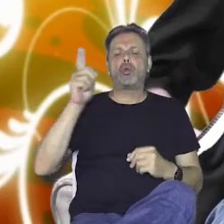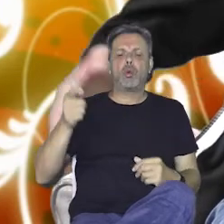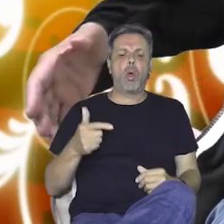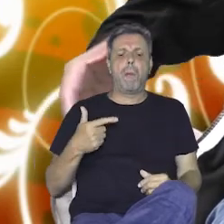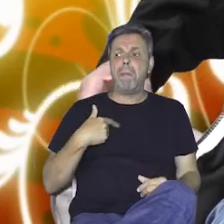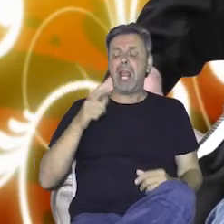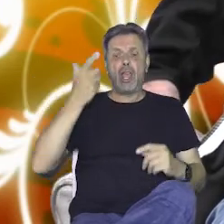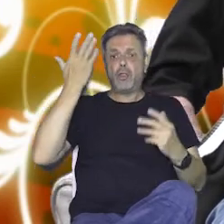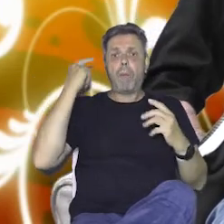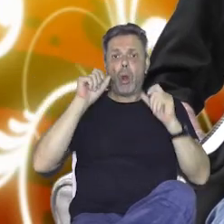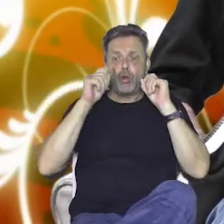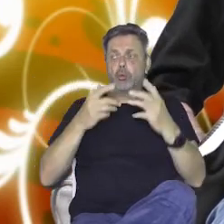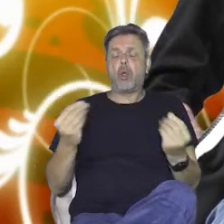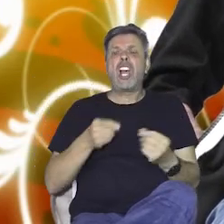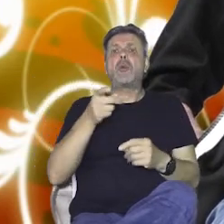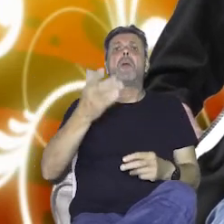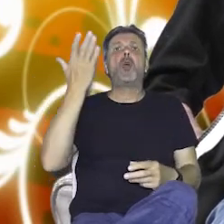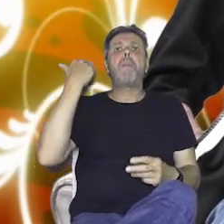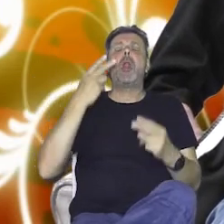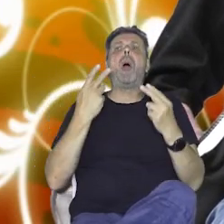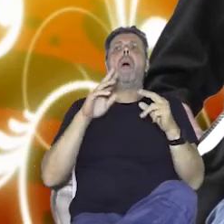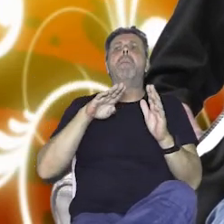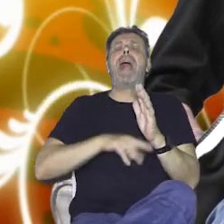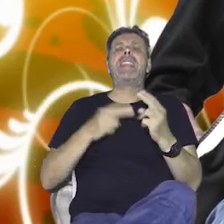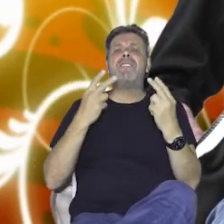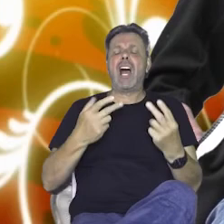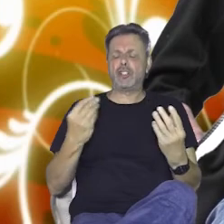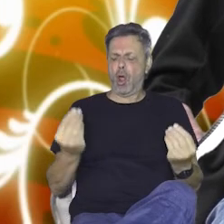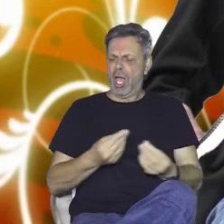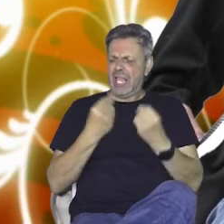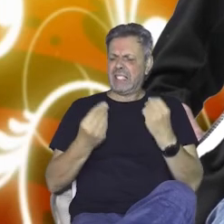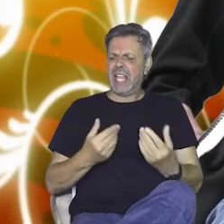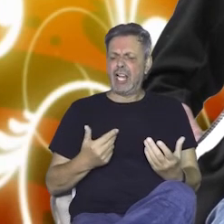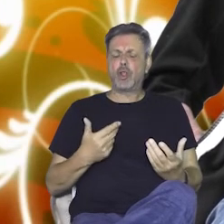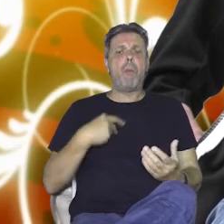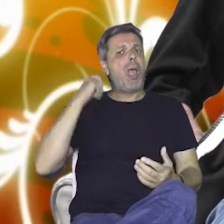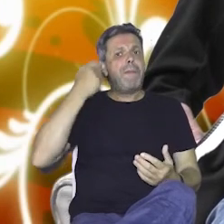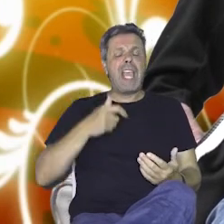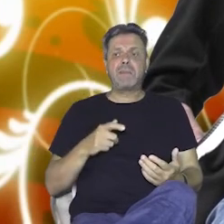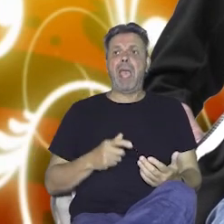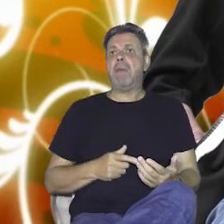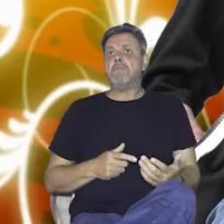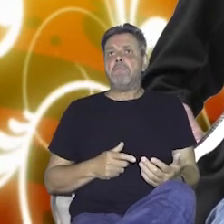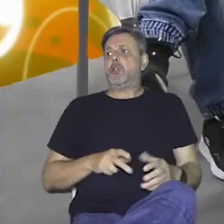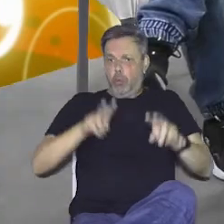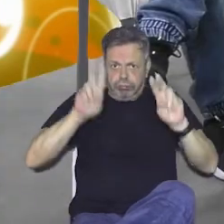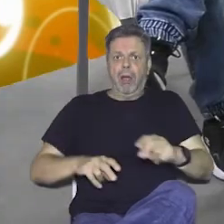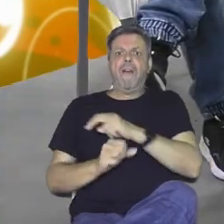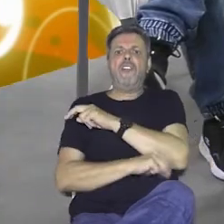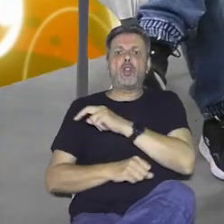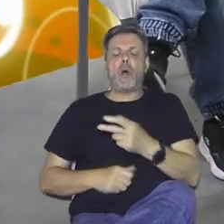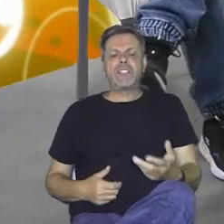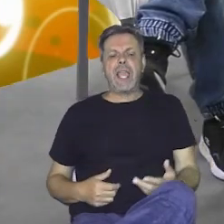zapravo čudno, zašto bi to bilo manje važno, zašto moje pjesme koje su estradne nisu, isto su filozofske, kad malo